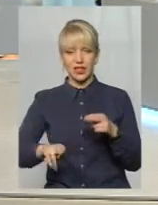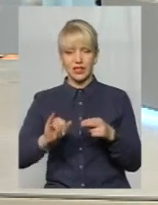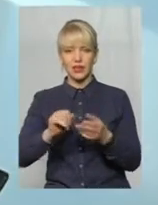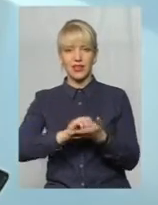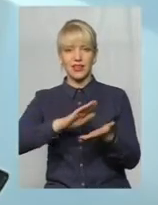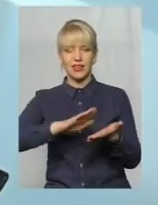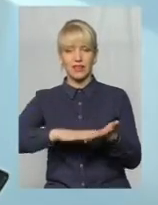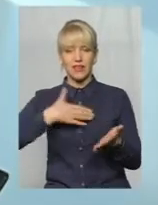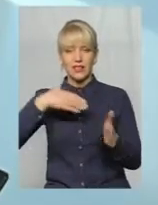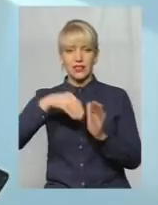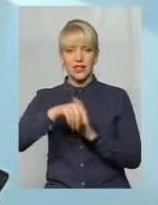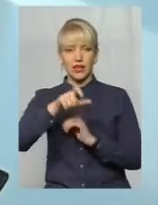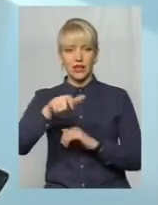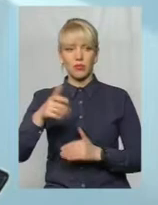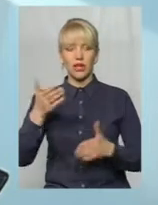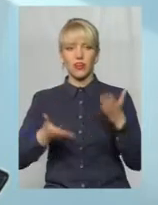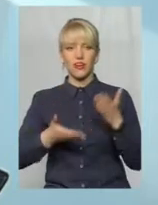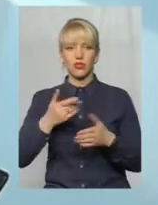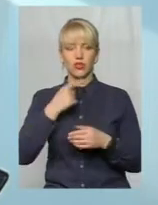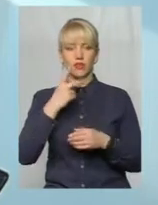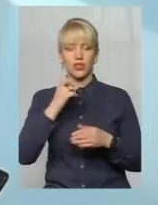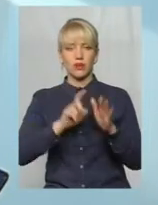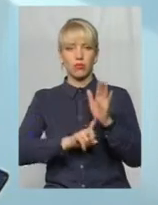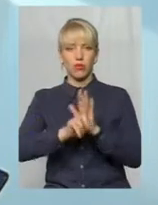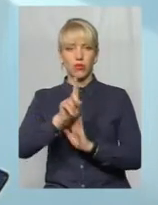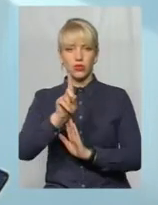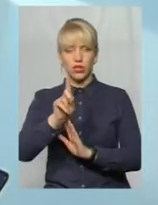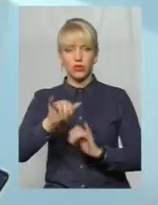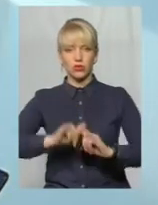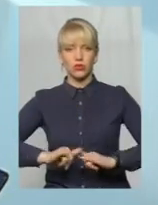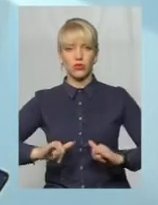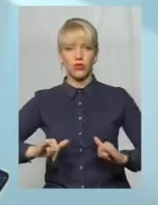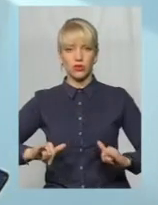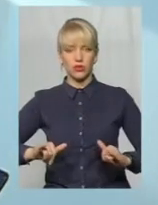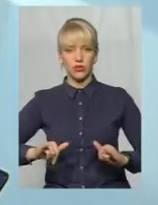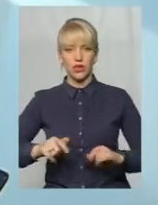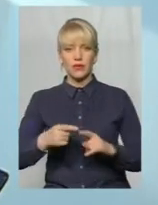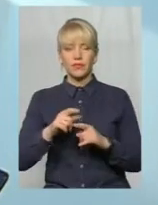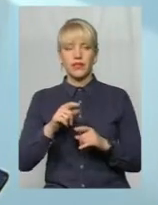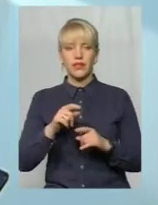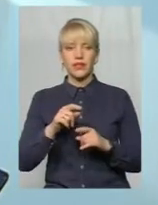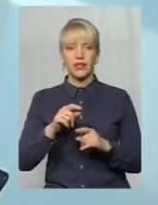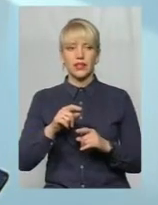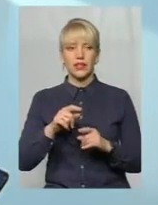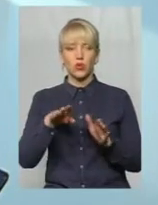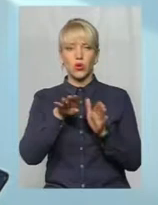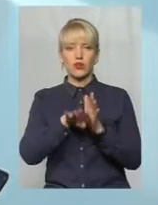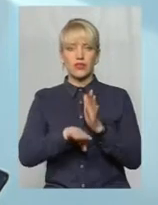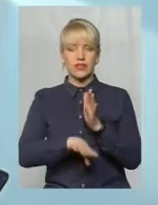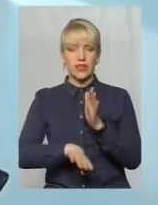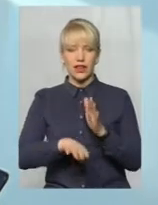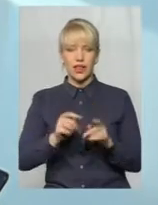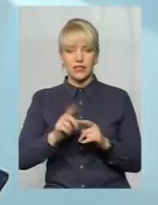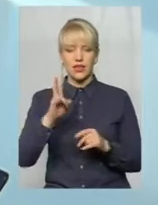загиблих? Якщо ми візьмемо за самий початок розвитку ескалації на сході України,